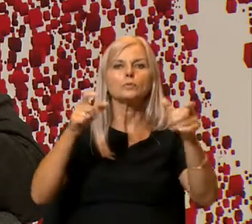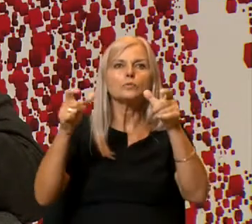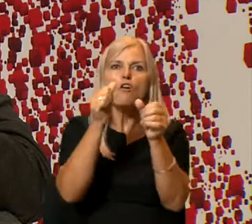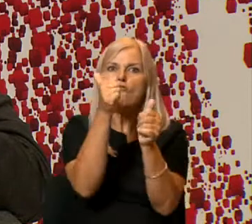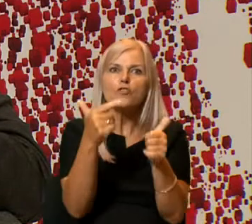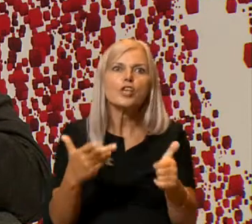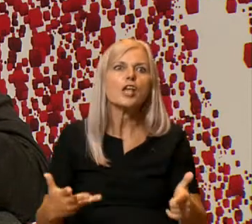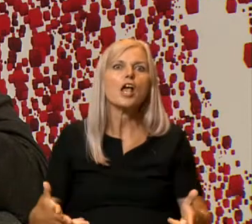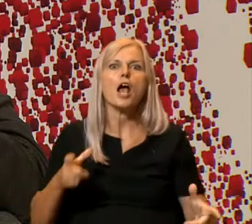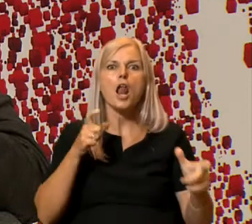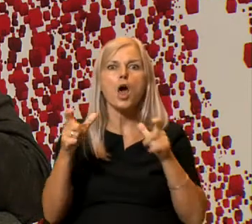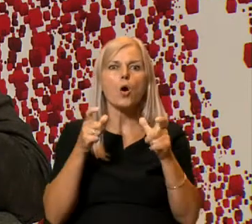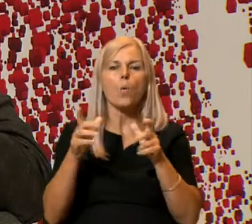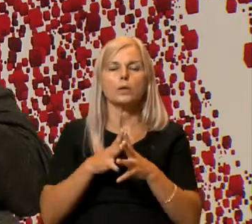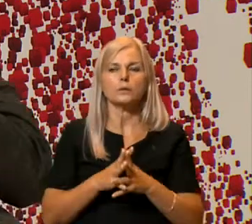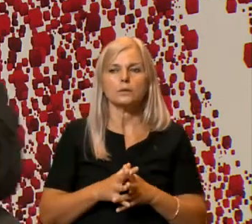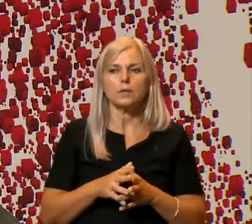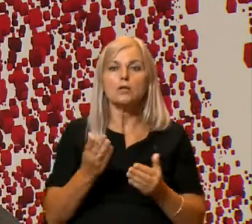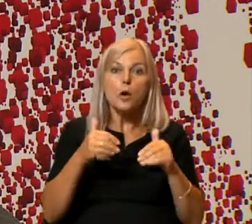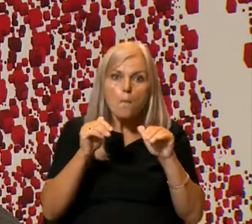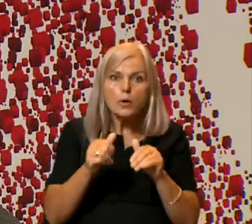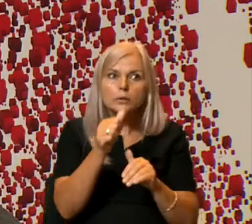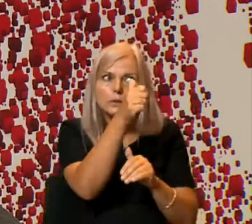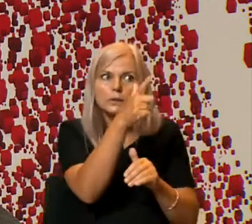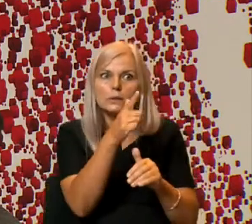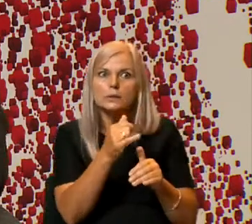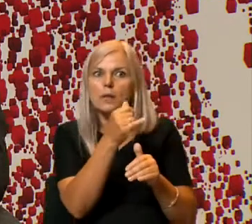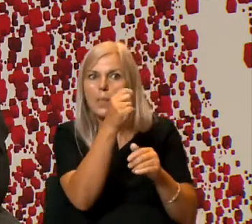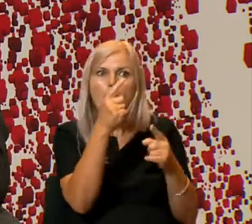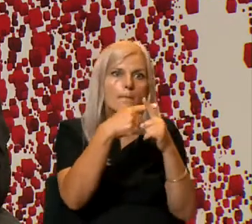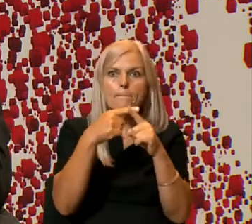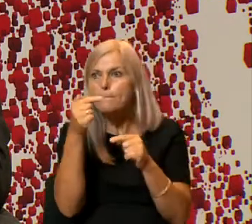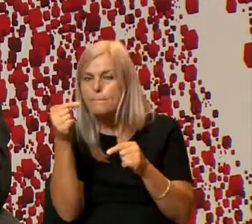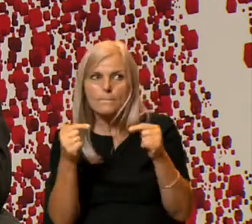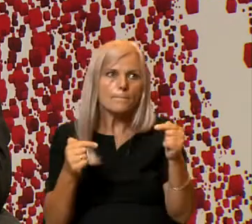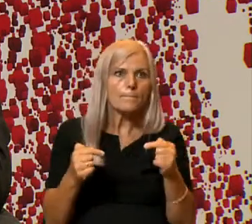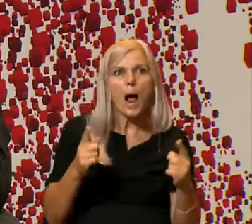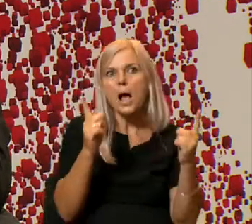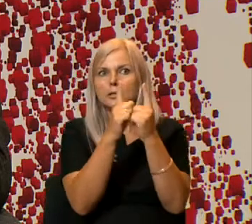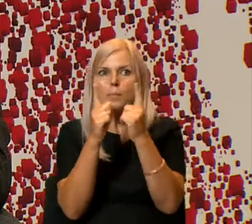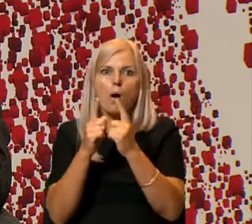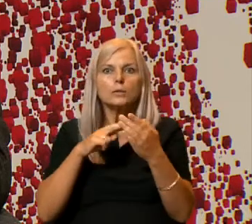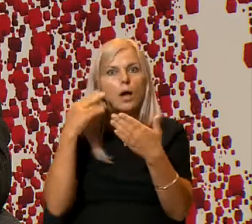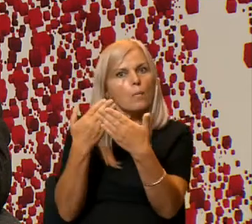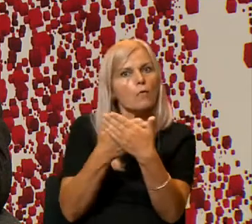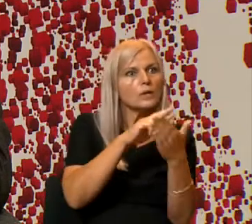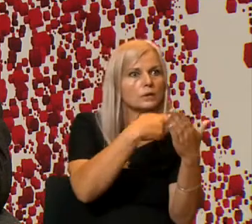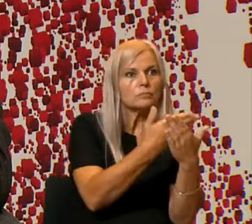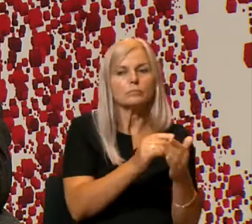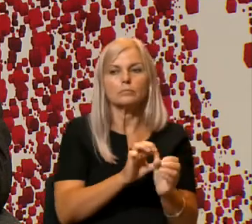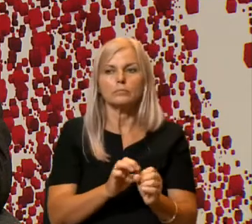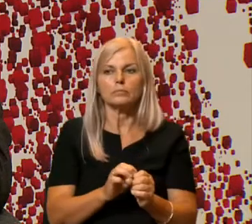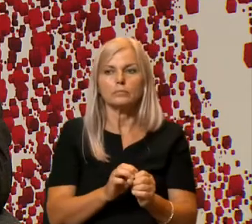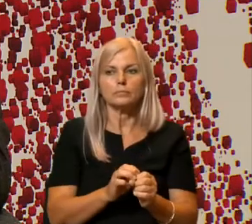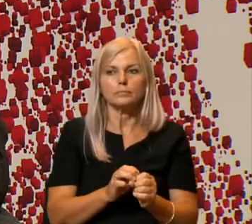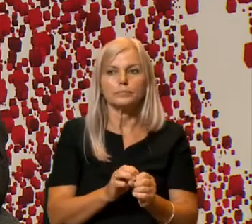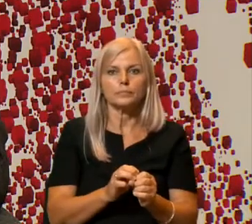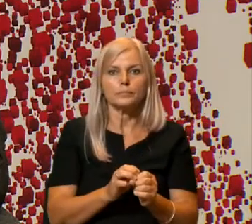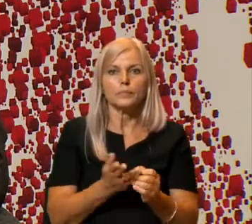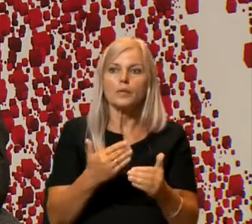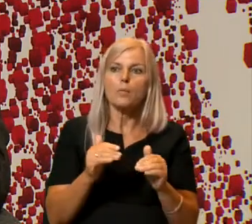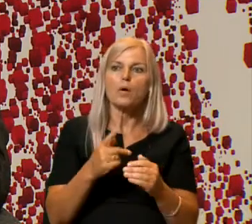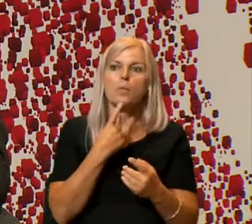i gdzie mogą pojawić się różne głosy, spotkać się i możemy na nie odpowiedzieć. I nie